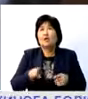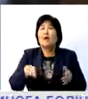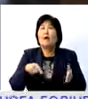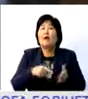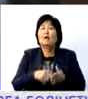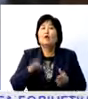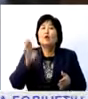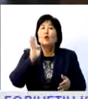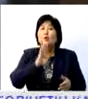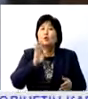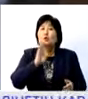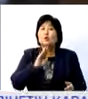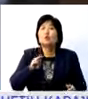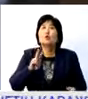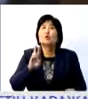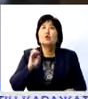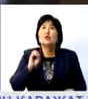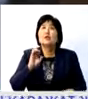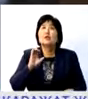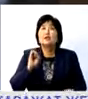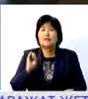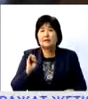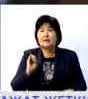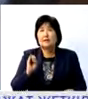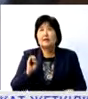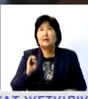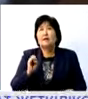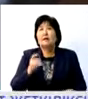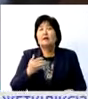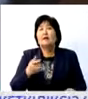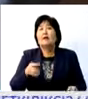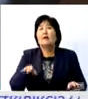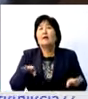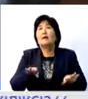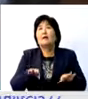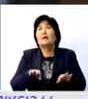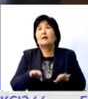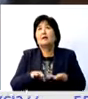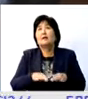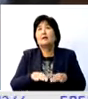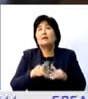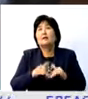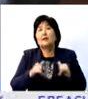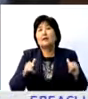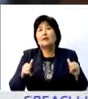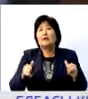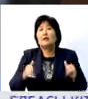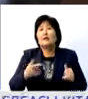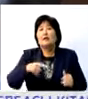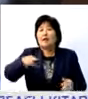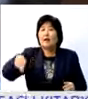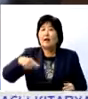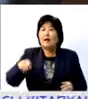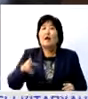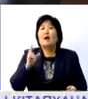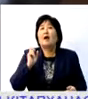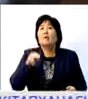қаладағы су жүйелерін ол жаңа колодцтердің қарқақтардың жабу жөнінде күн